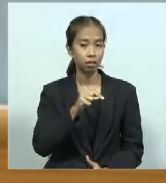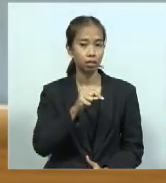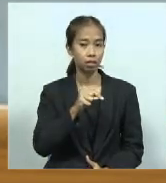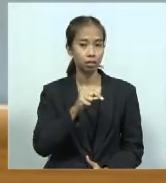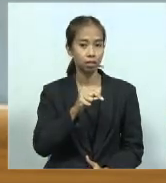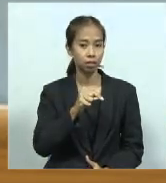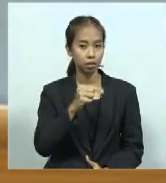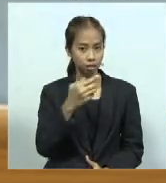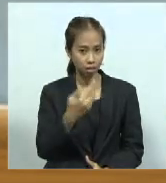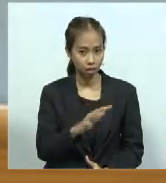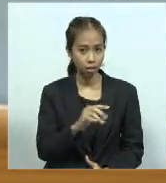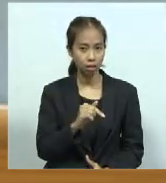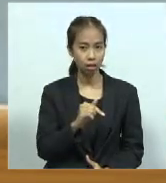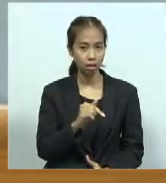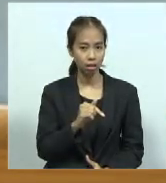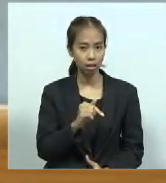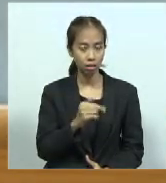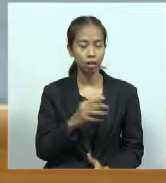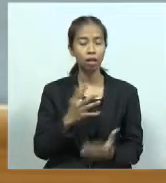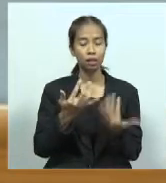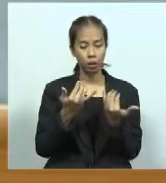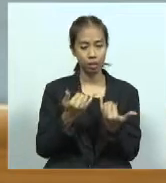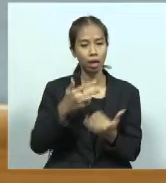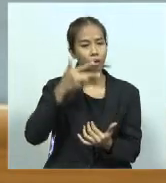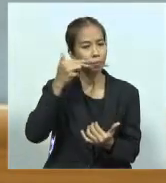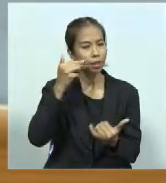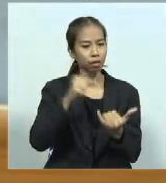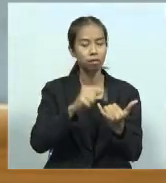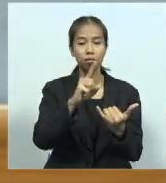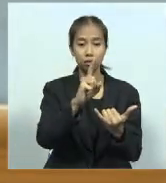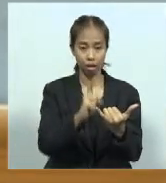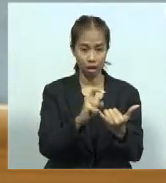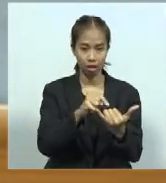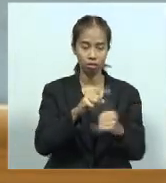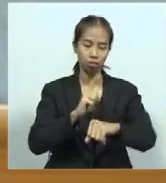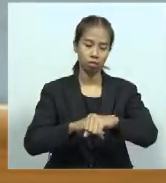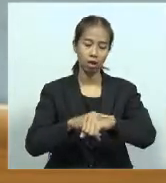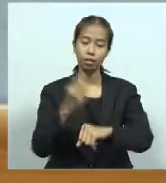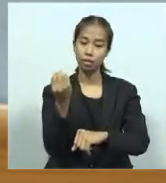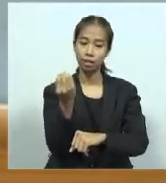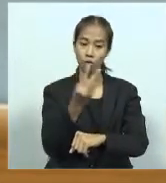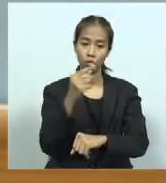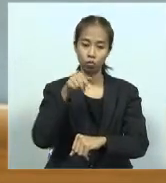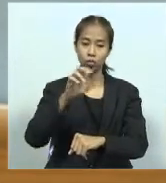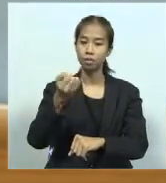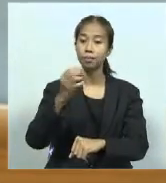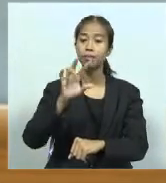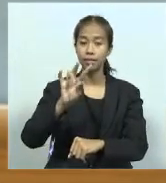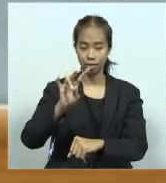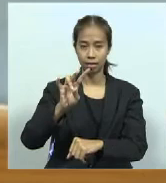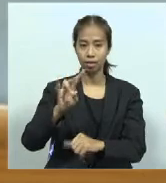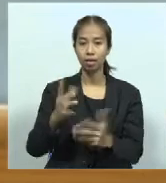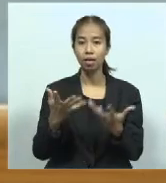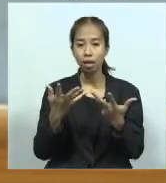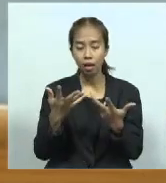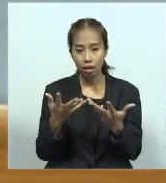จากไปผมจะก็ว่าจากไปอย่างสงบนะครับเมื่อตอนเวลาประมาณ 2:17 นาทีนะแล้วก็ผม